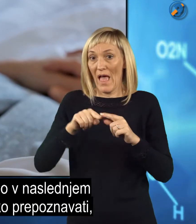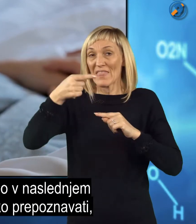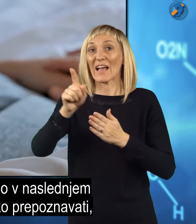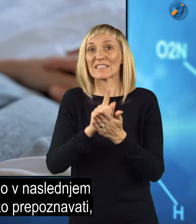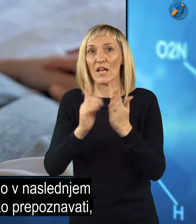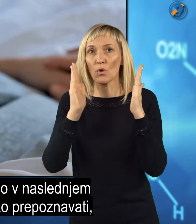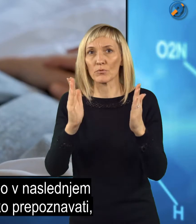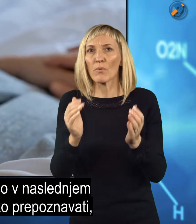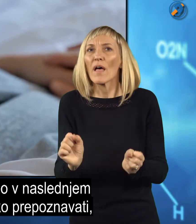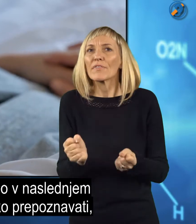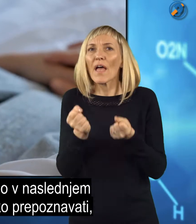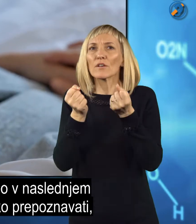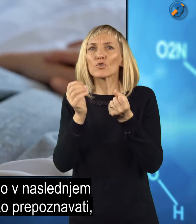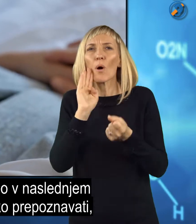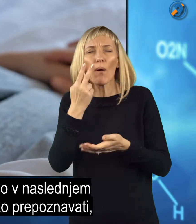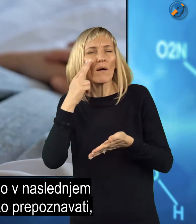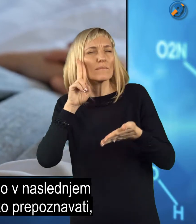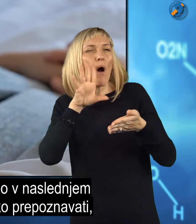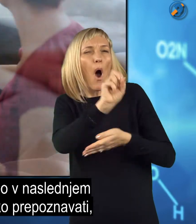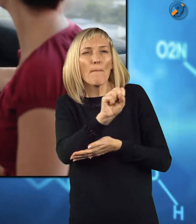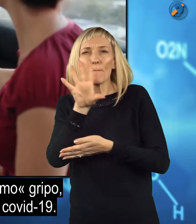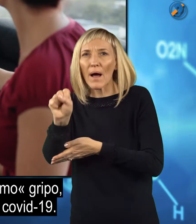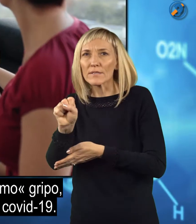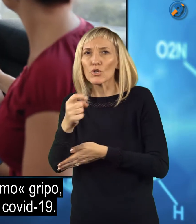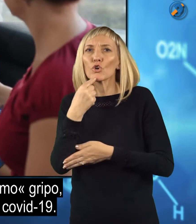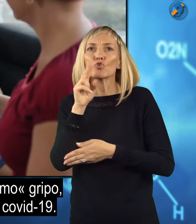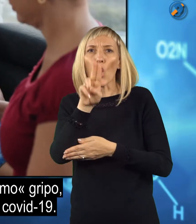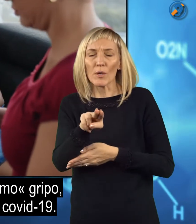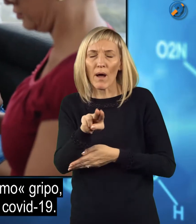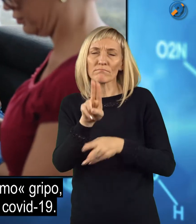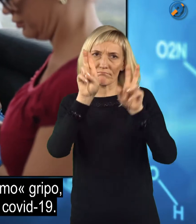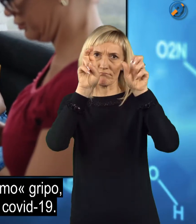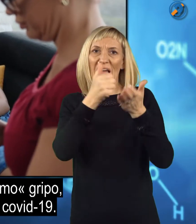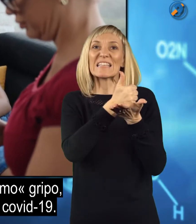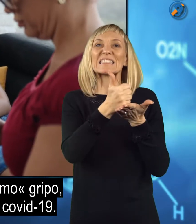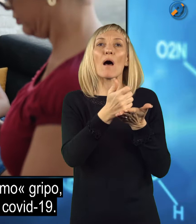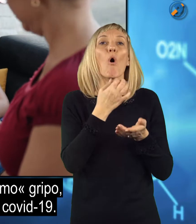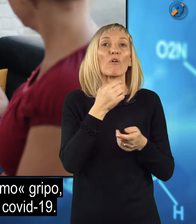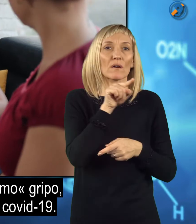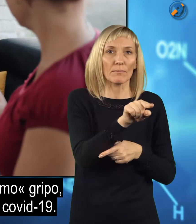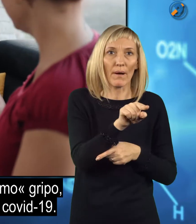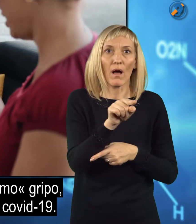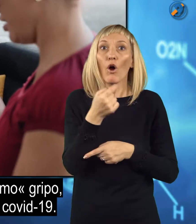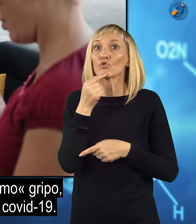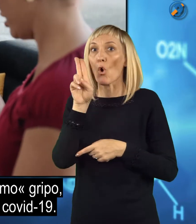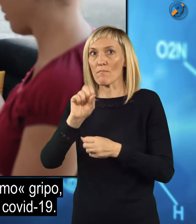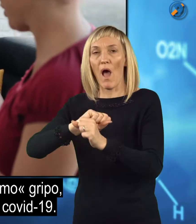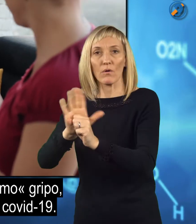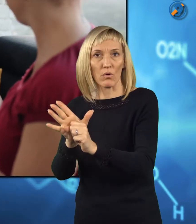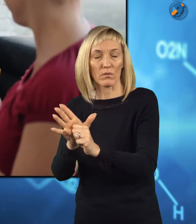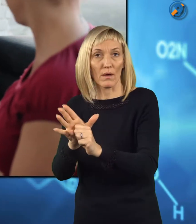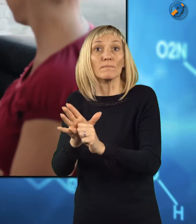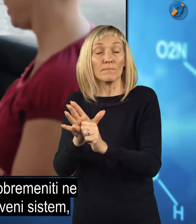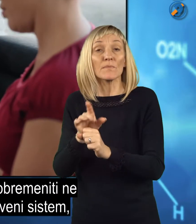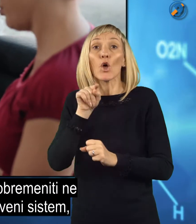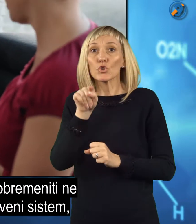naslednjem obdobju zelo težko prepoznavati, kdo ima, da tako rečem, samo gripo, kdo ima pa